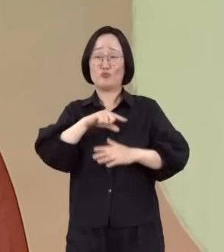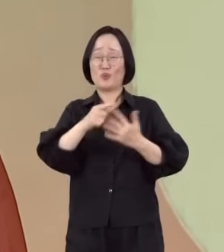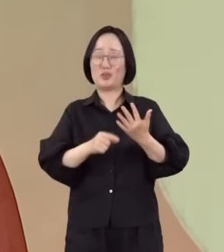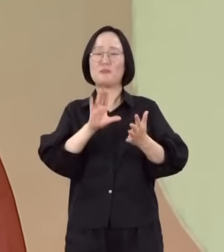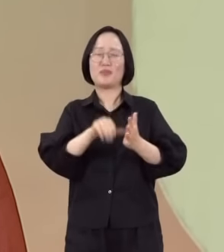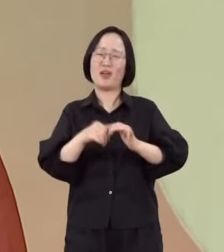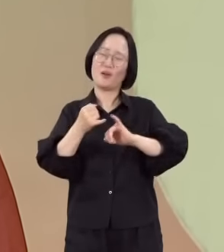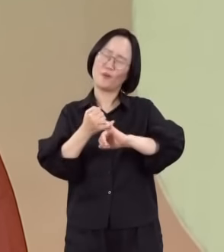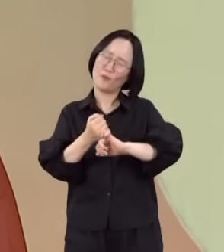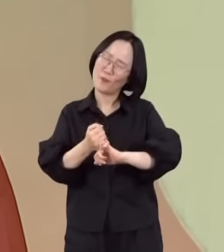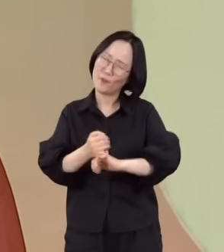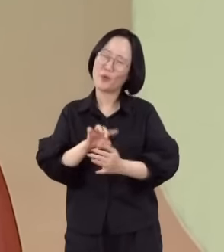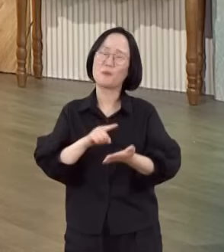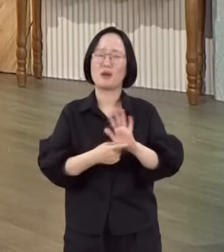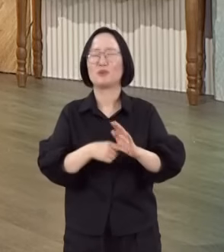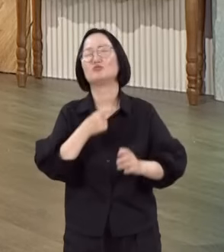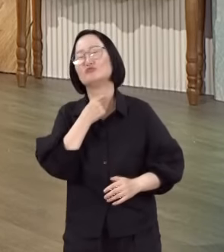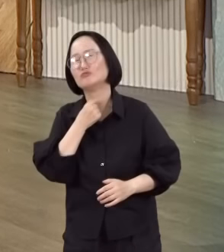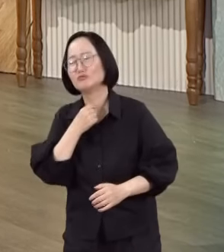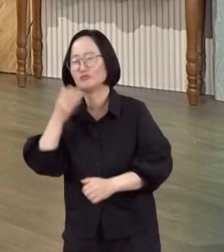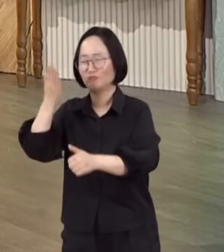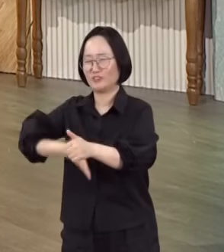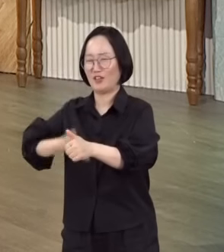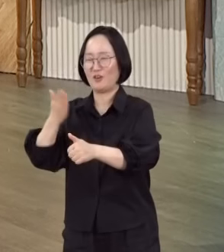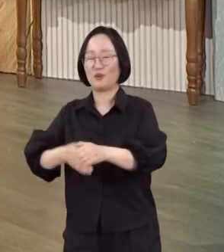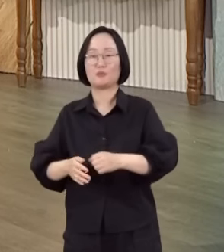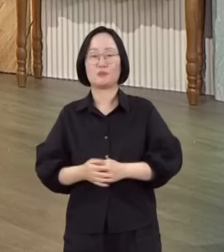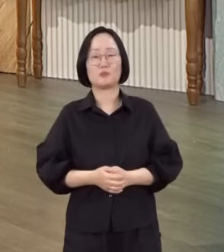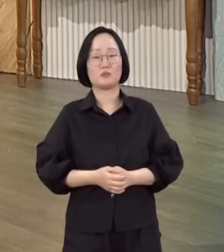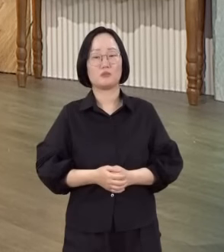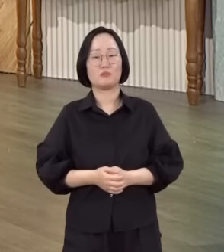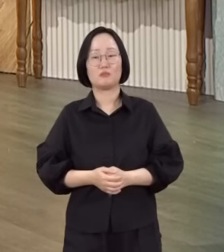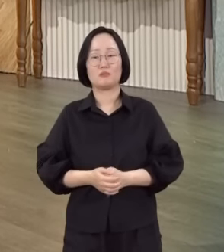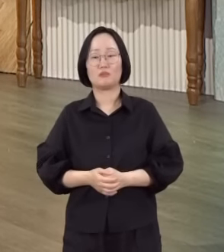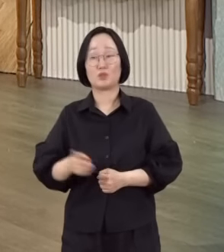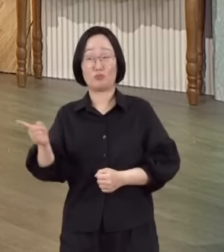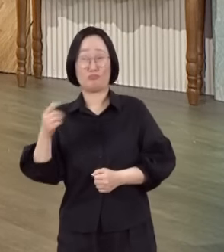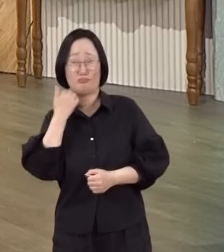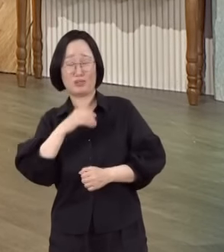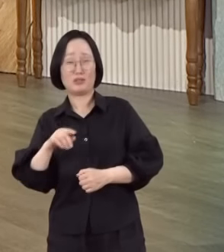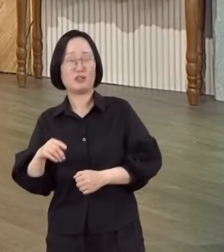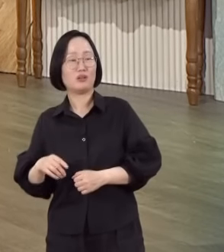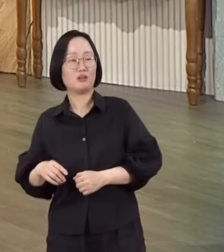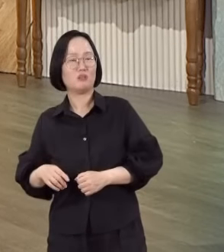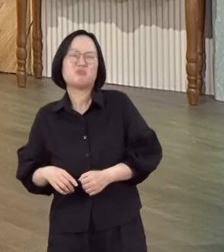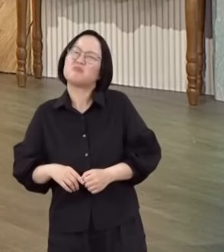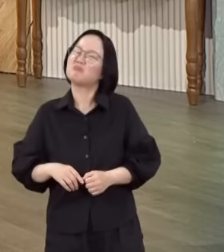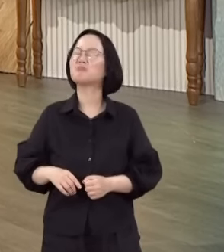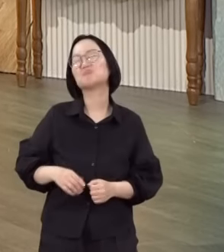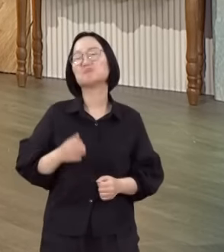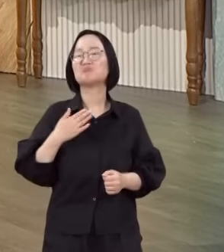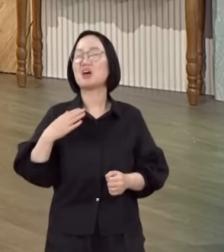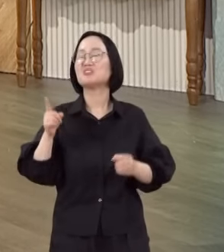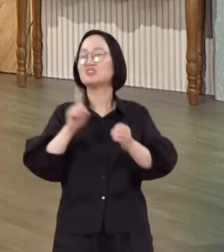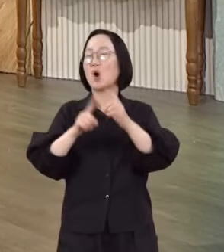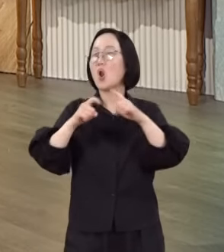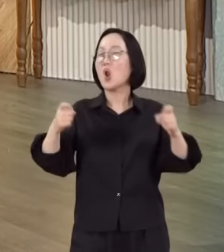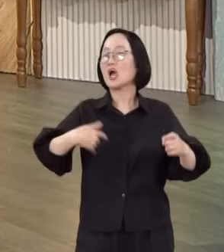말씀해 주시더라고요 그니까 이런 얘기 들면 어떤 분은 뭐 나는 절에 가서 백날 술 마셔도 난 아무렇지도